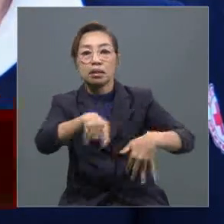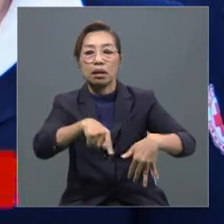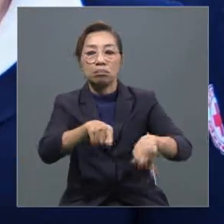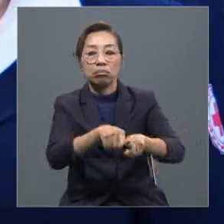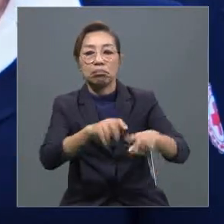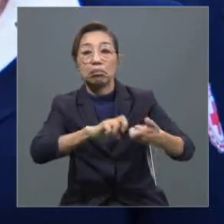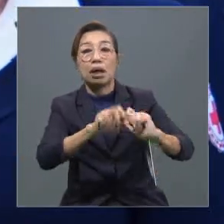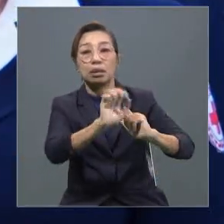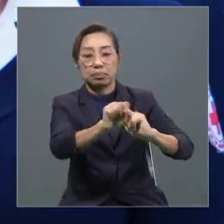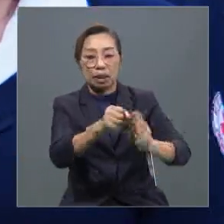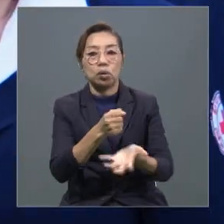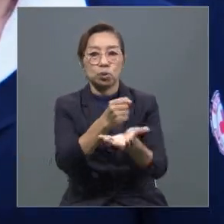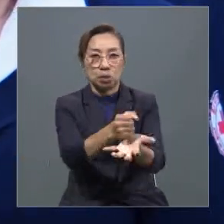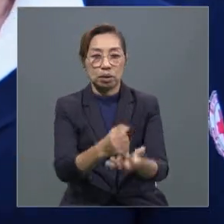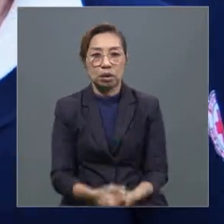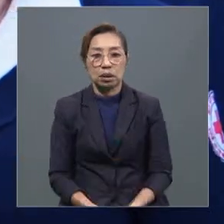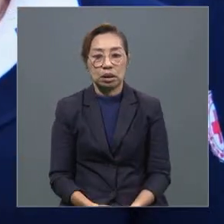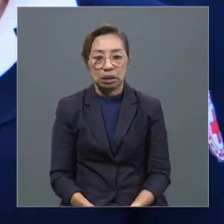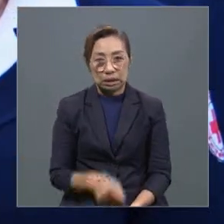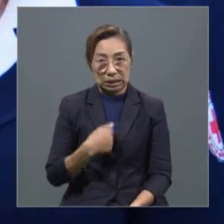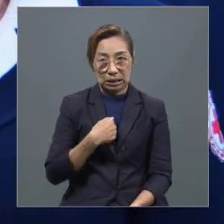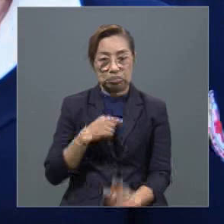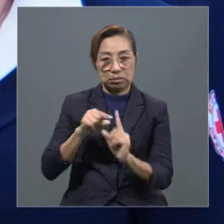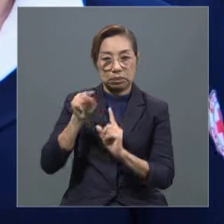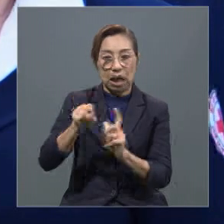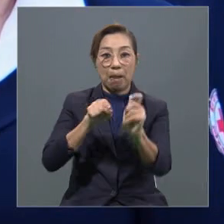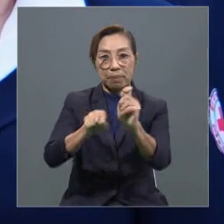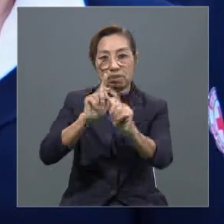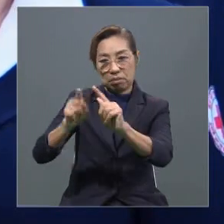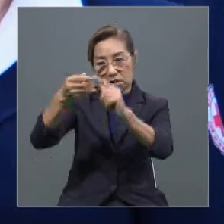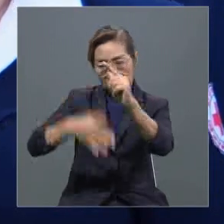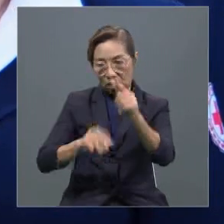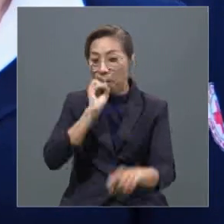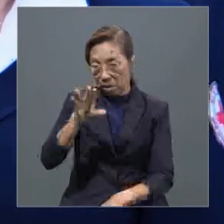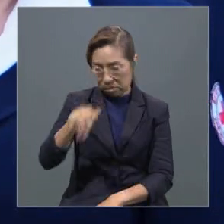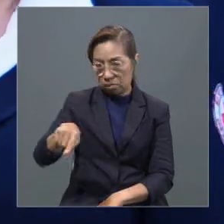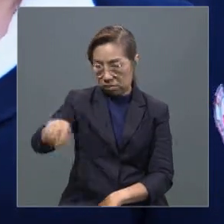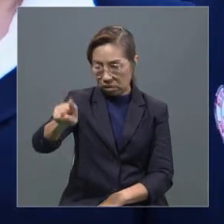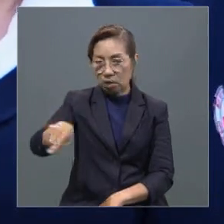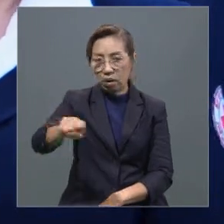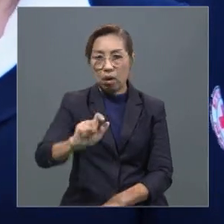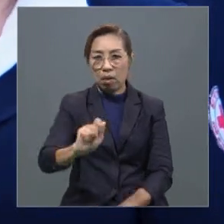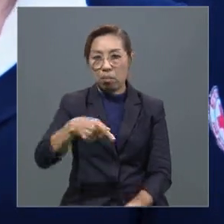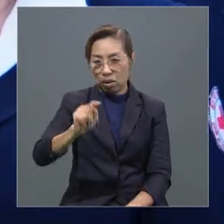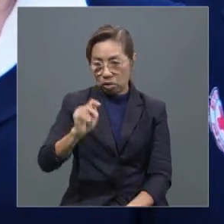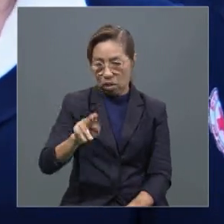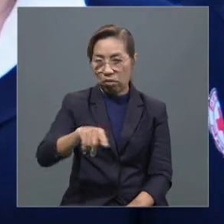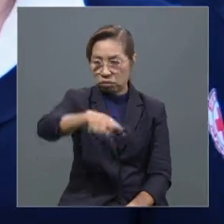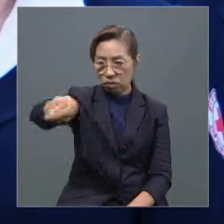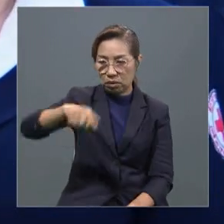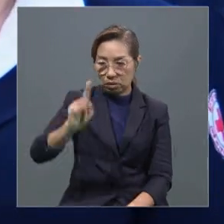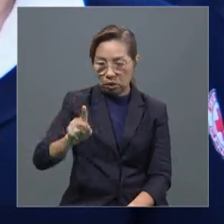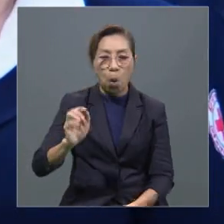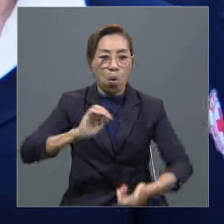ประสบภัยในพื้นที่ด้วยนะครับได้ให้นโยบายไปในทุกอำเภอนะครับว่าขอให้อบททุกแห่งนะครับได้มี